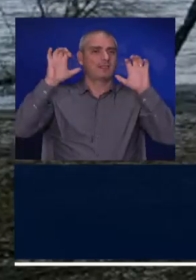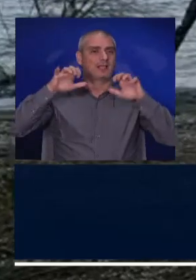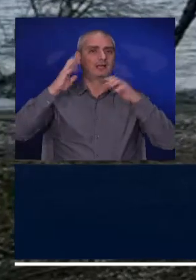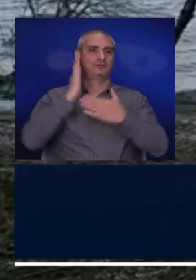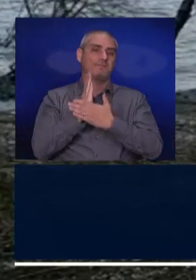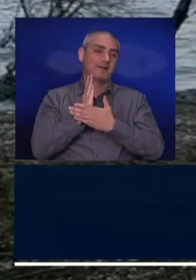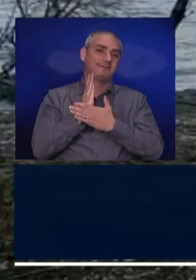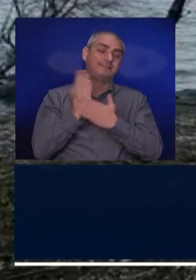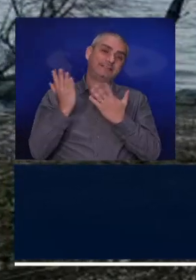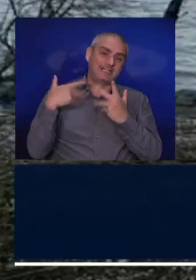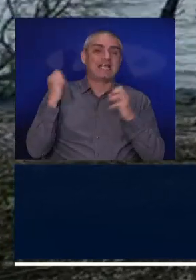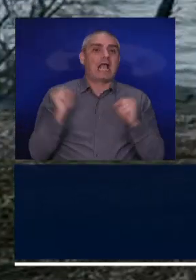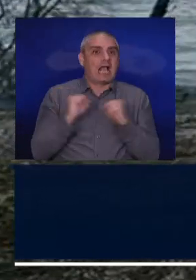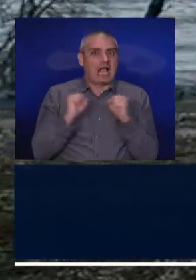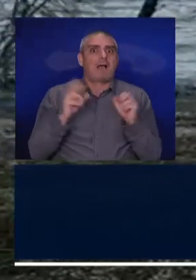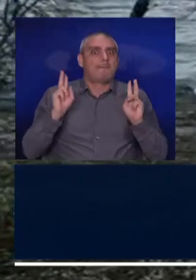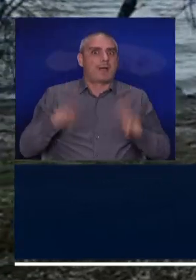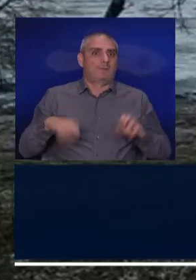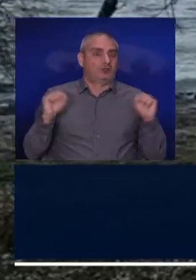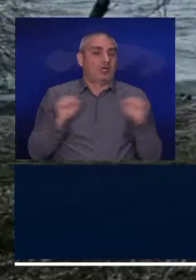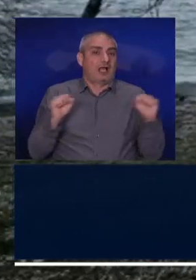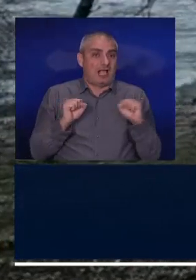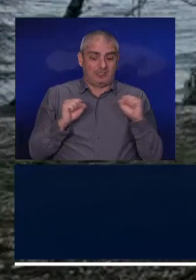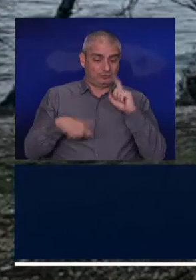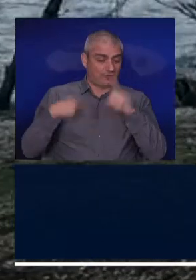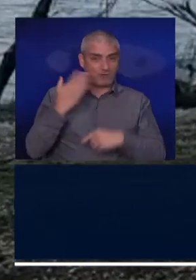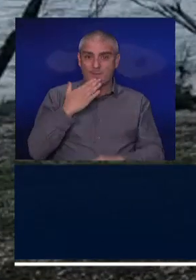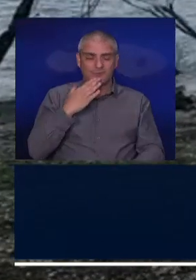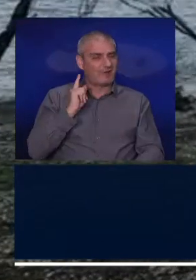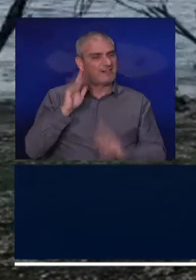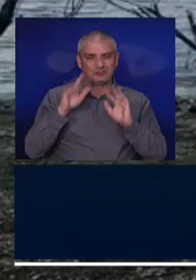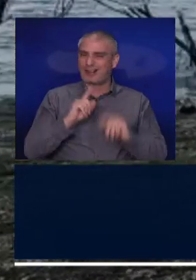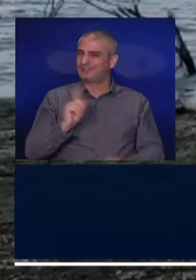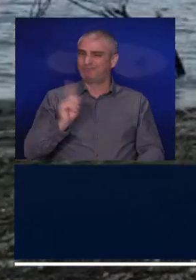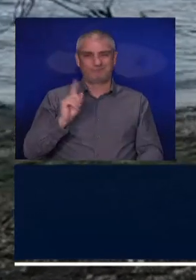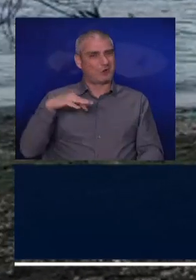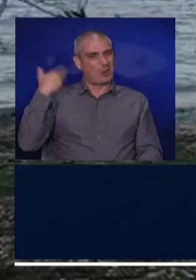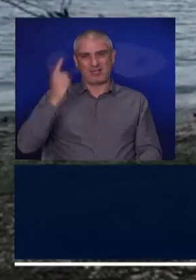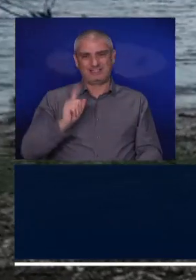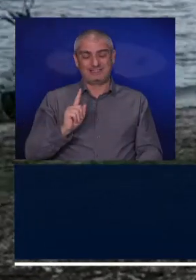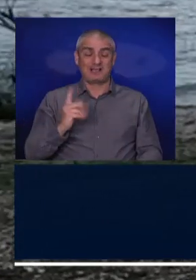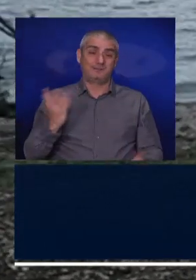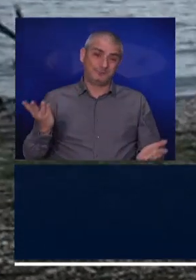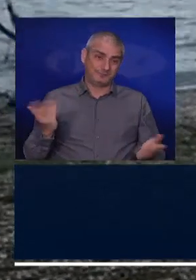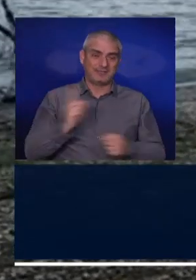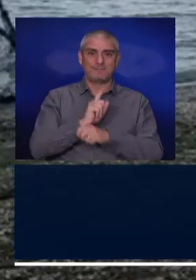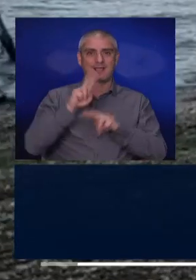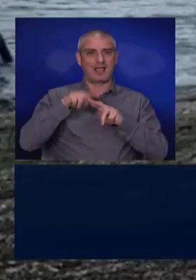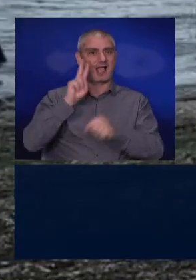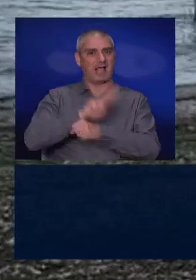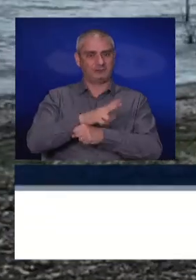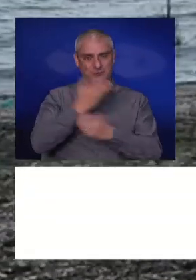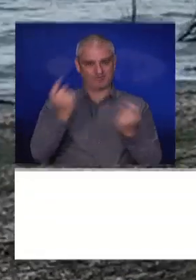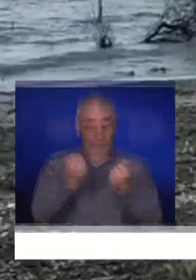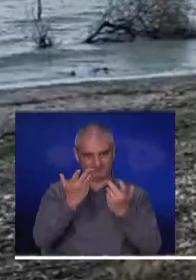הממטרים, אז יהיה קר, מאוד קר בבירה בשבוע הבא, אבל שלג לא אמור לרדת. מיד אחרי החסות, המשך